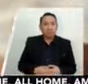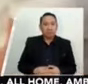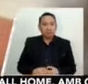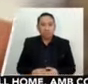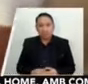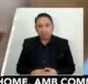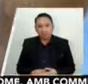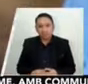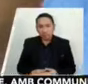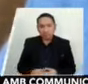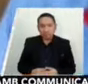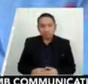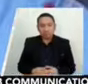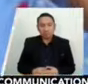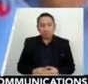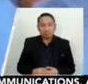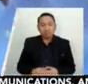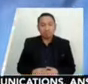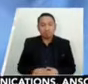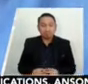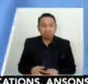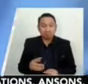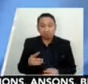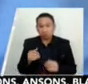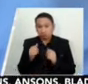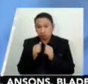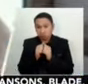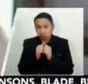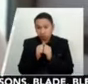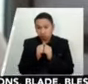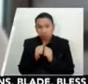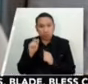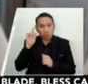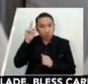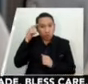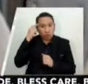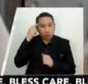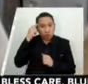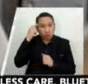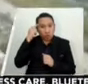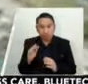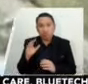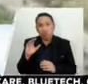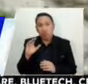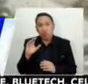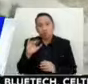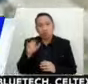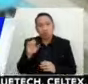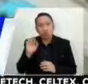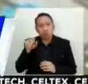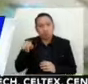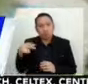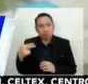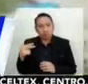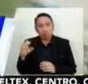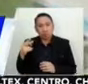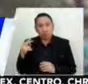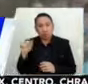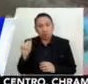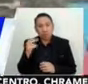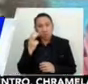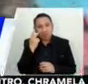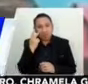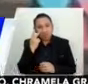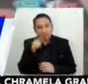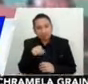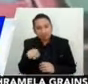Kasama ni Pangulong Bongbong Marcos si Catanduanes Governor Joseph Cua na nag-aerial inspection para makita ang lawak at hindi ng pinsalang iniwan